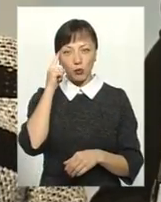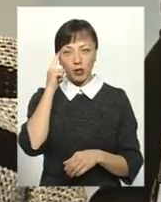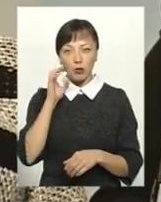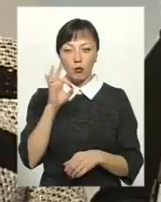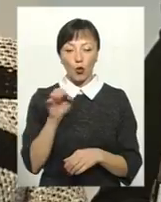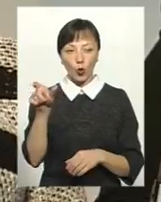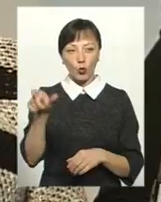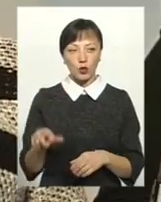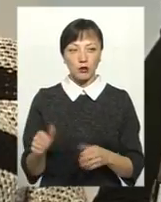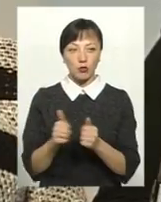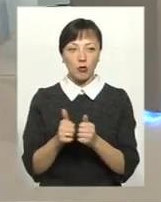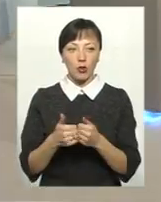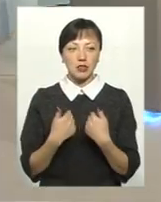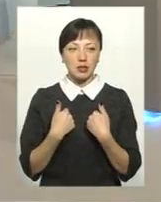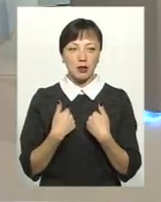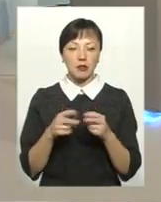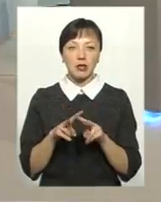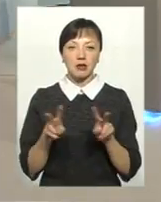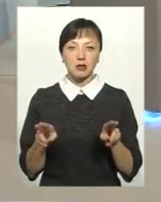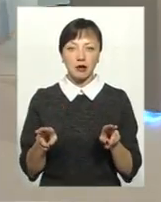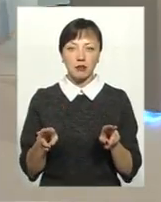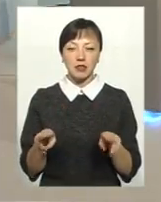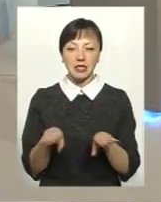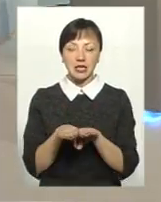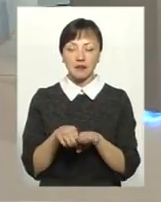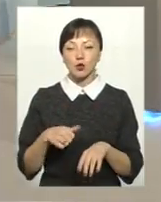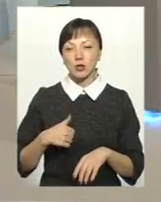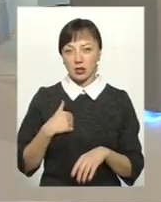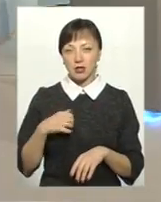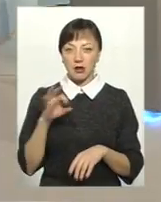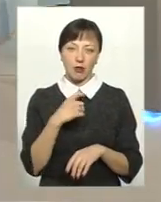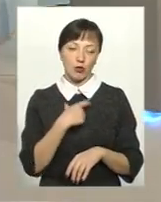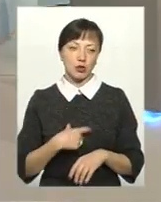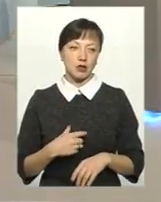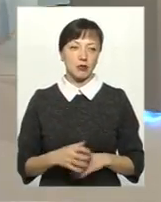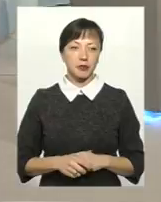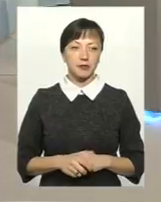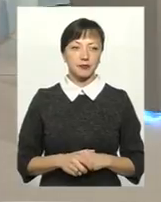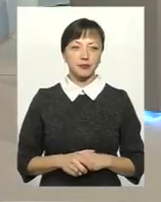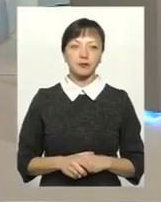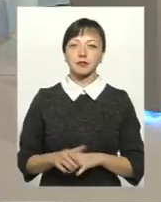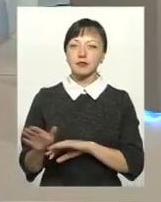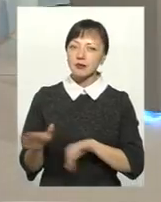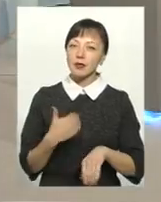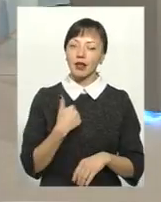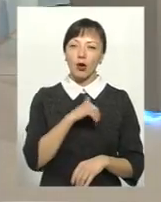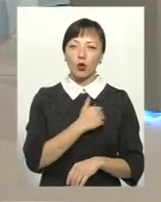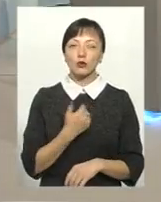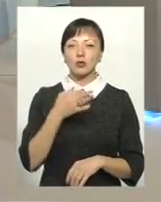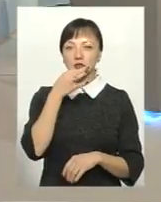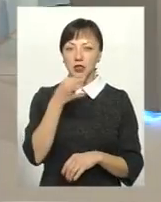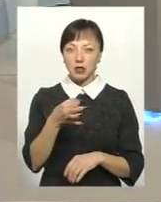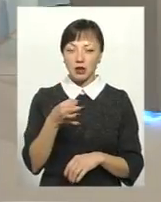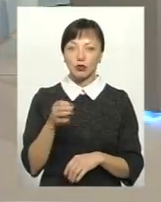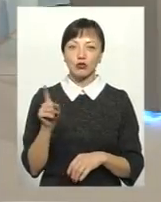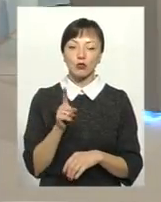ту людину, яка поряд з нами, так само з рівністю, з гідністю, як про себе. А я хочу сказати, що буде доповнити